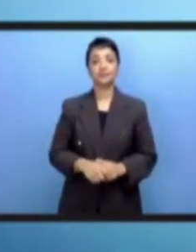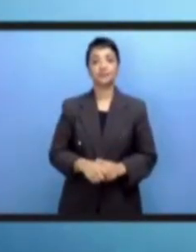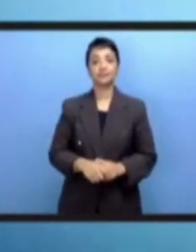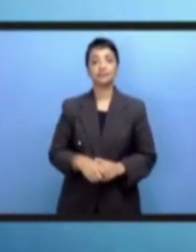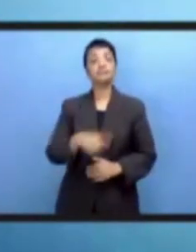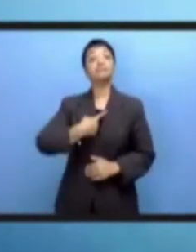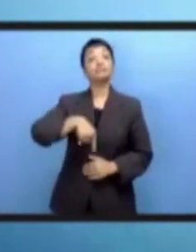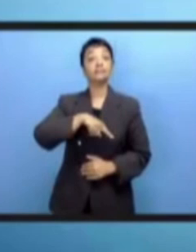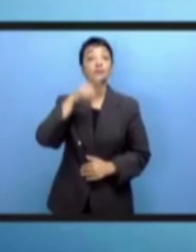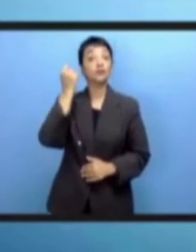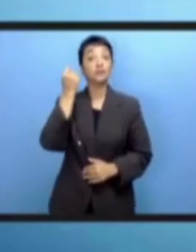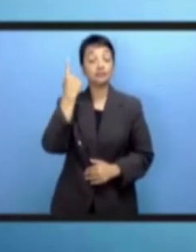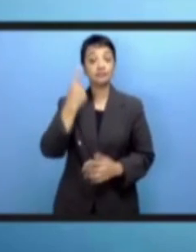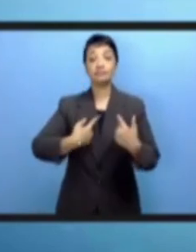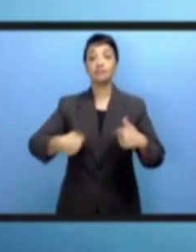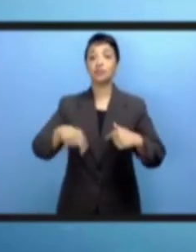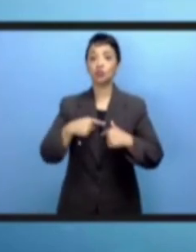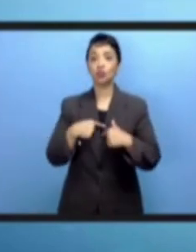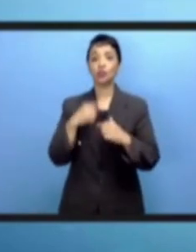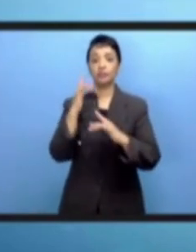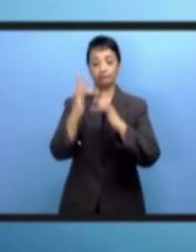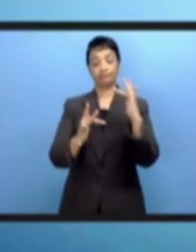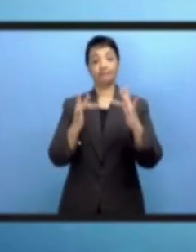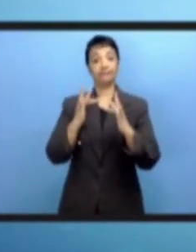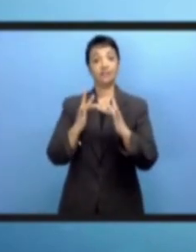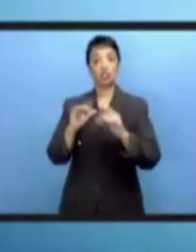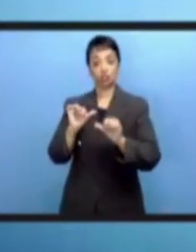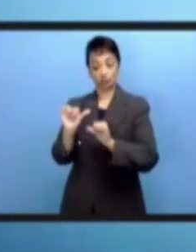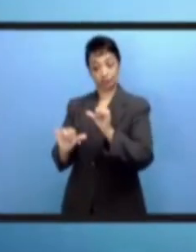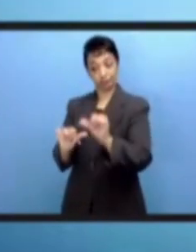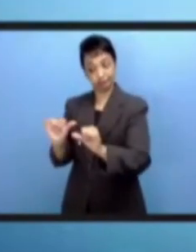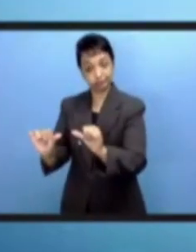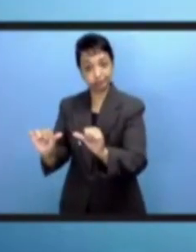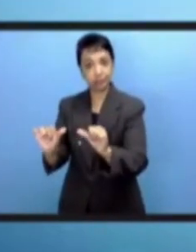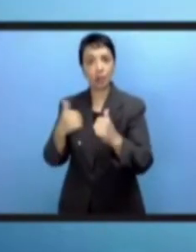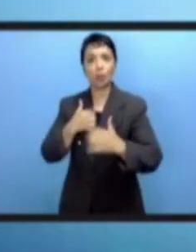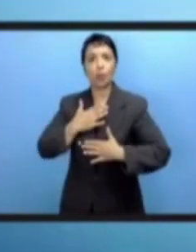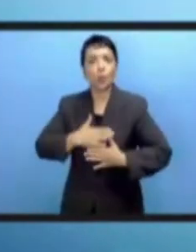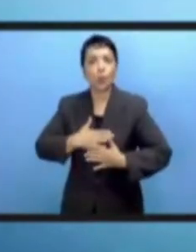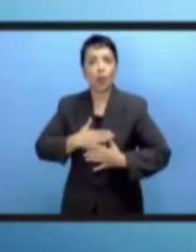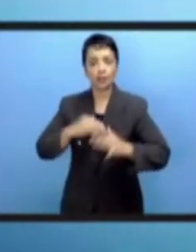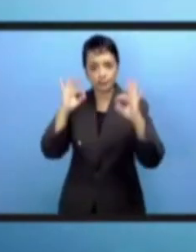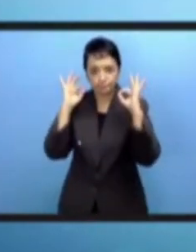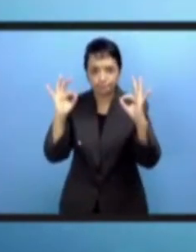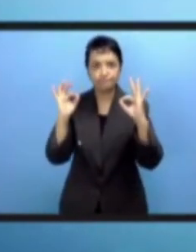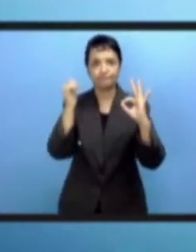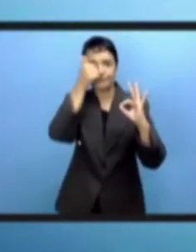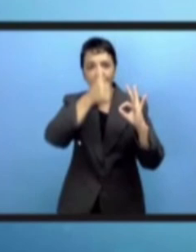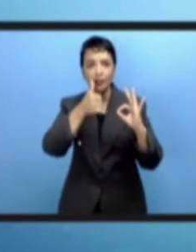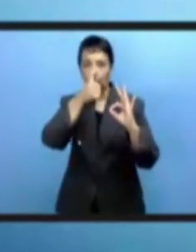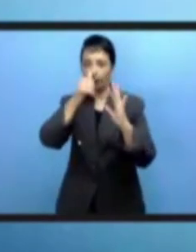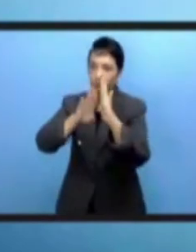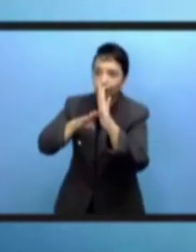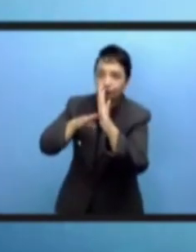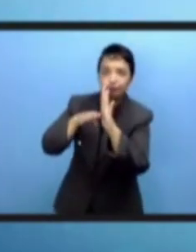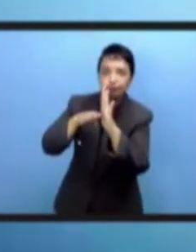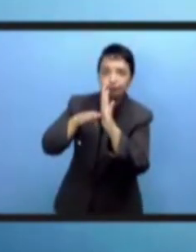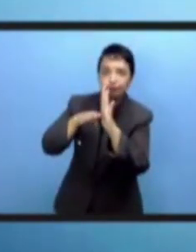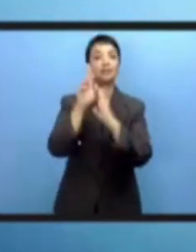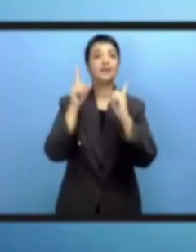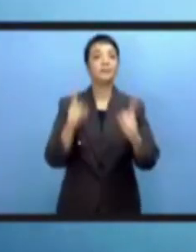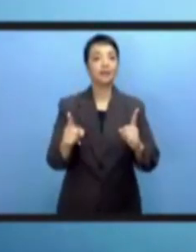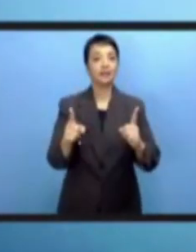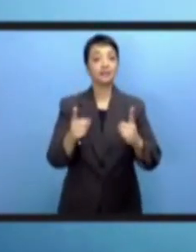развивающая страна, мы признаем, что интернет – важная часть нашего будущего.